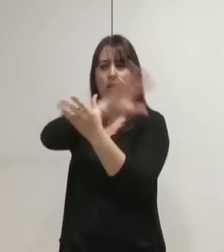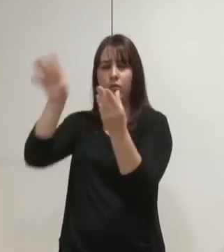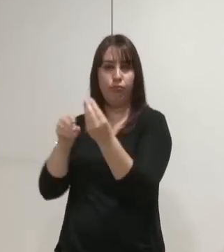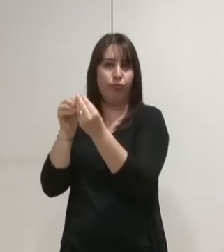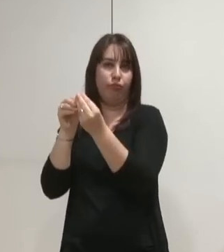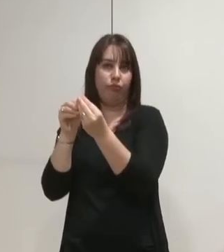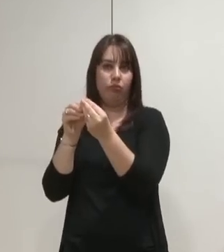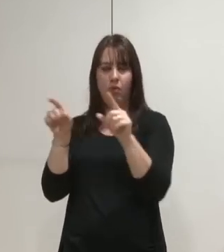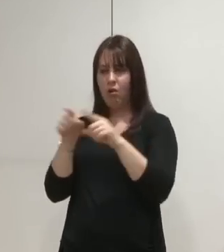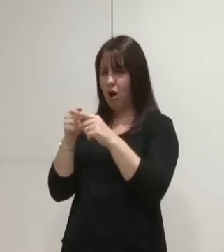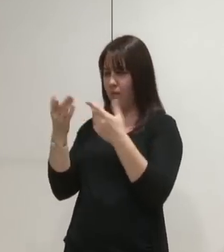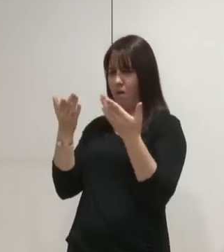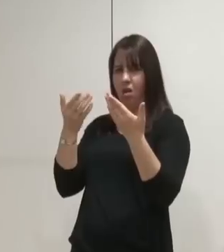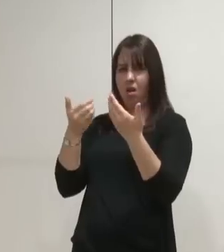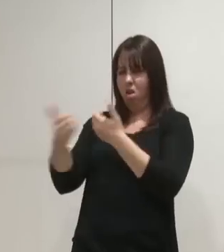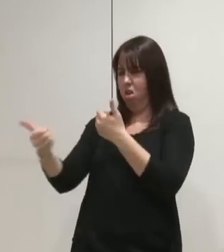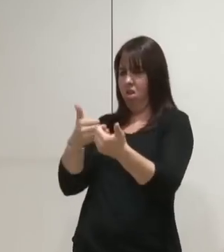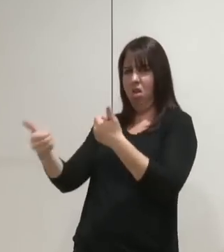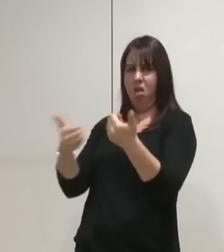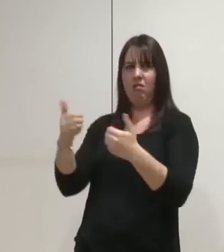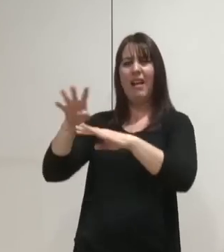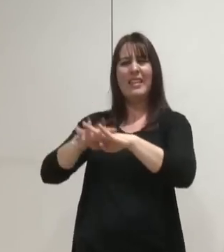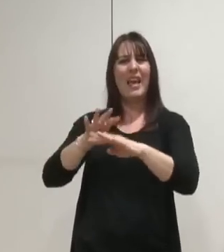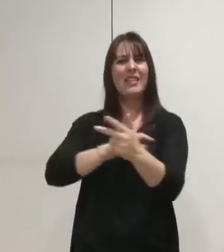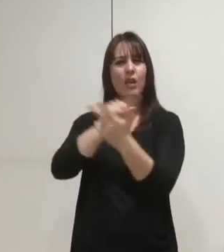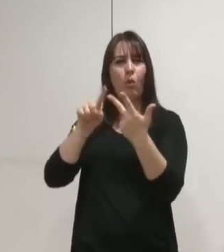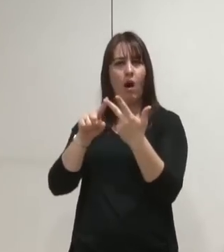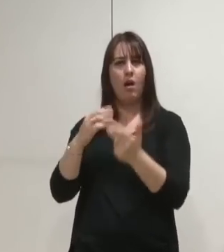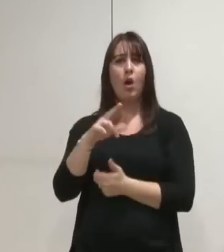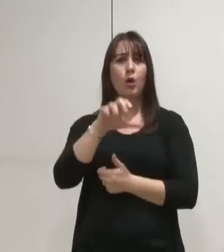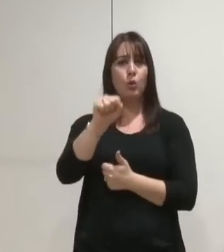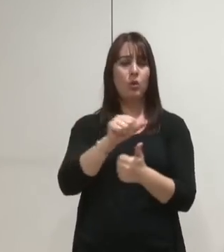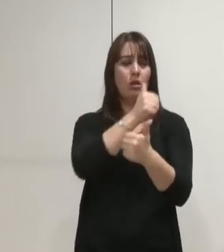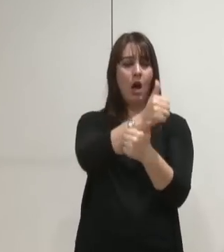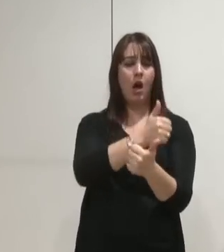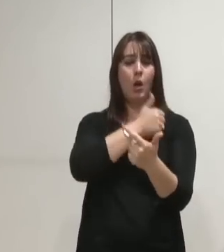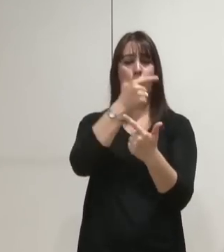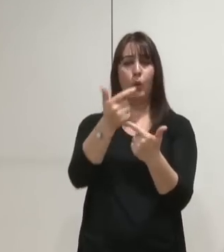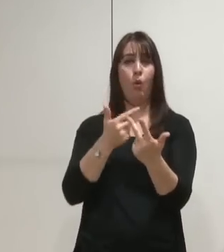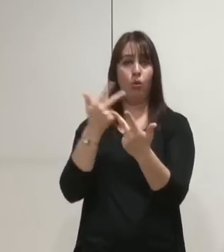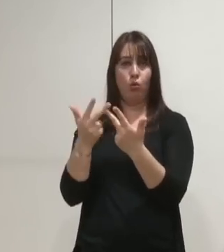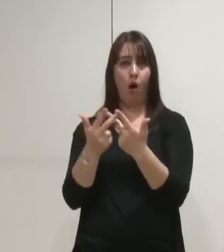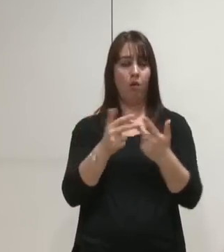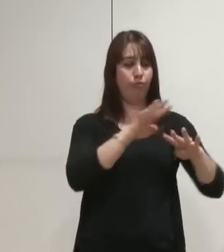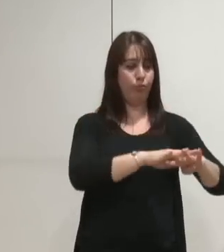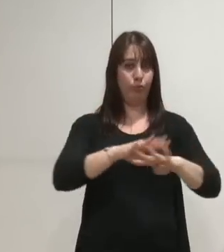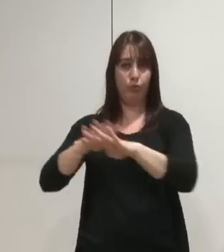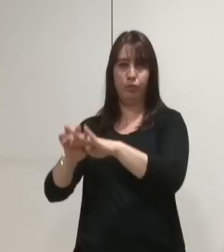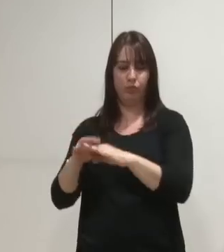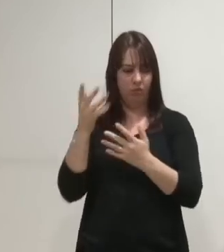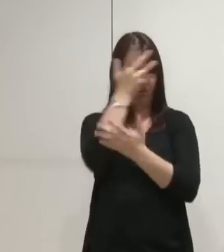forme de dispersion et il y avait trois typ de quartier lescux 1 2 ou 3 tout le monde y perdait son